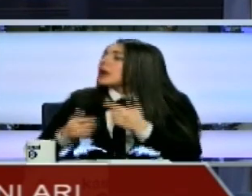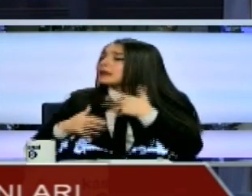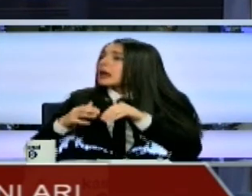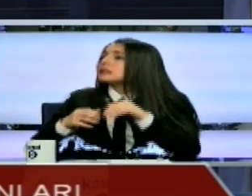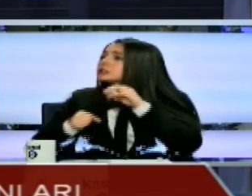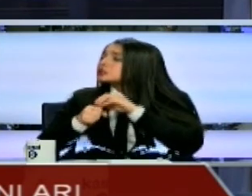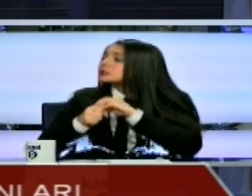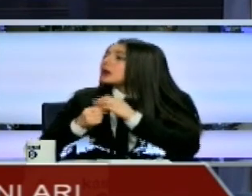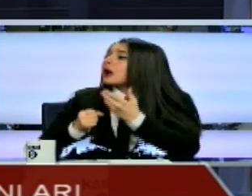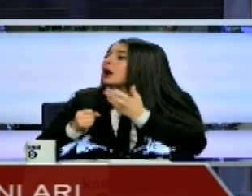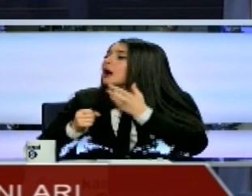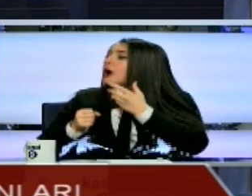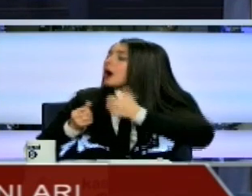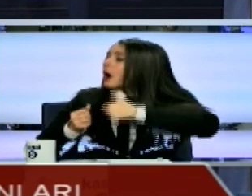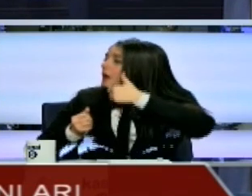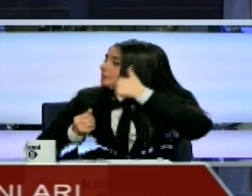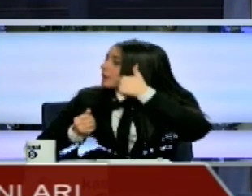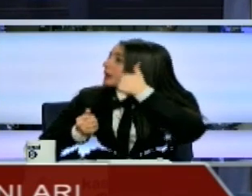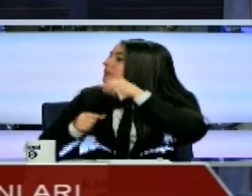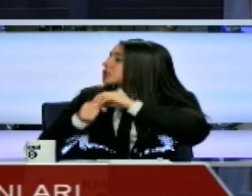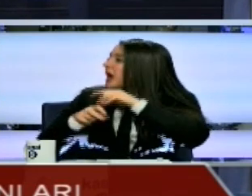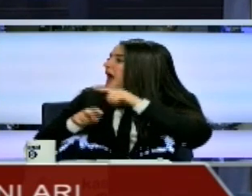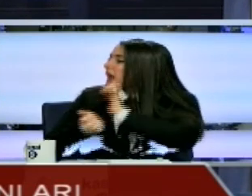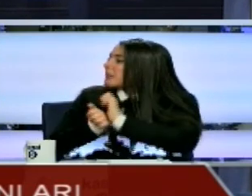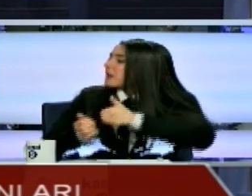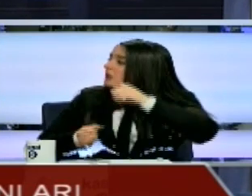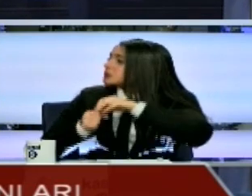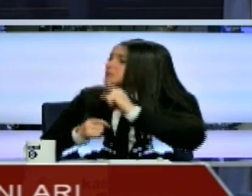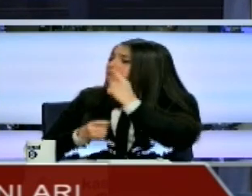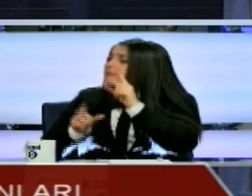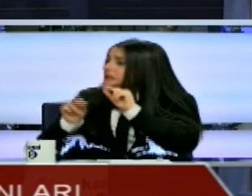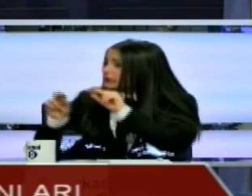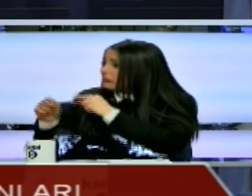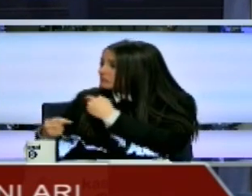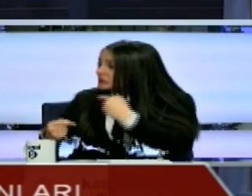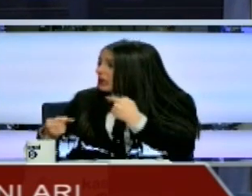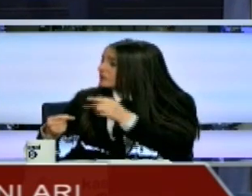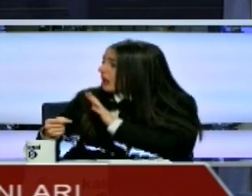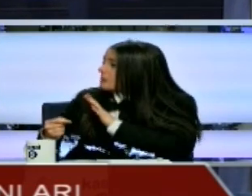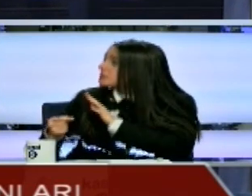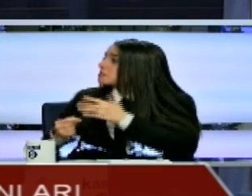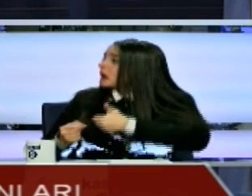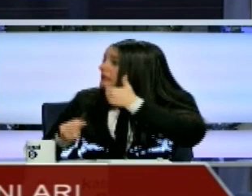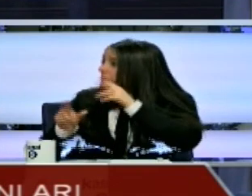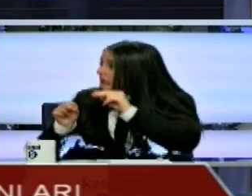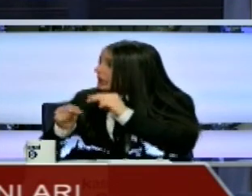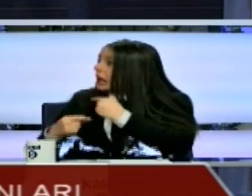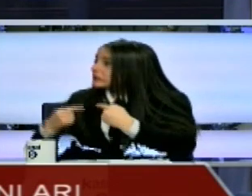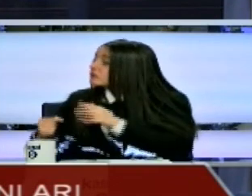Sosyal Politikalar Bakanlığı'nın çalışmalarını yeterli buluyor mu? Bu konuda bakanlık yeterli midir? Neler düşünüyor Veysel